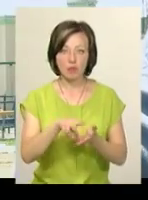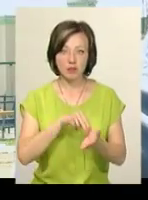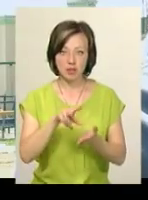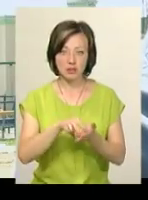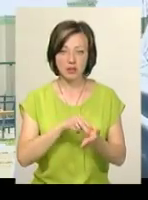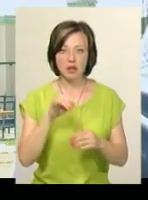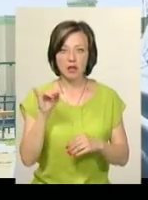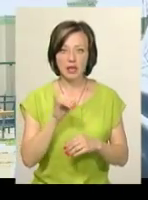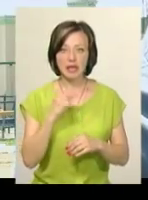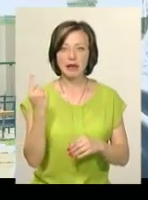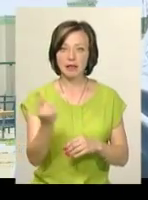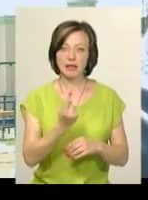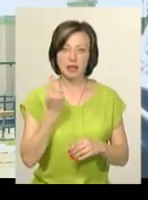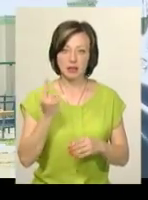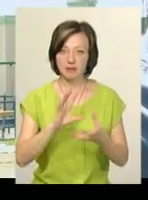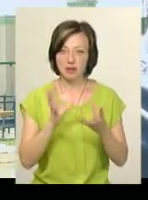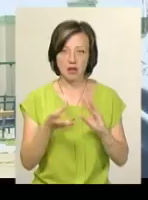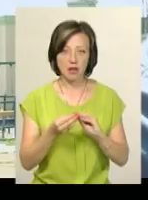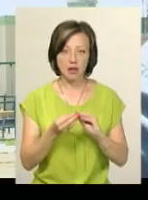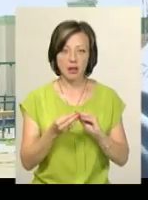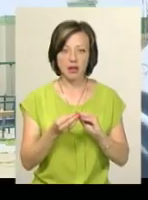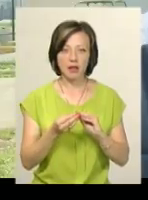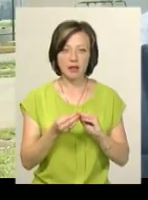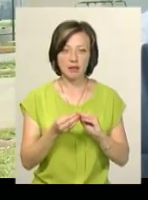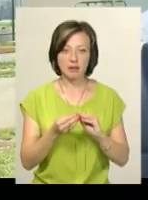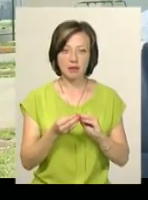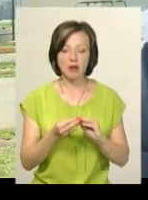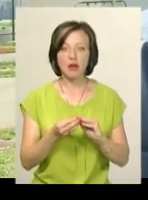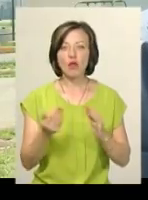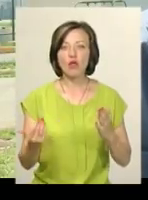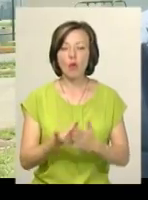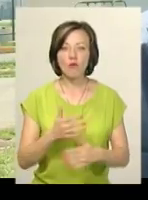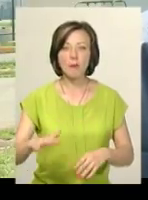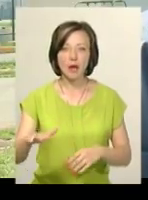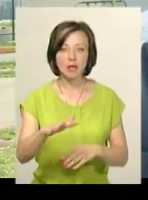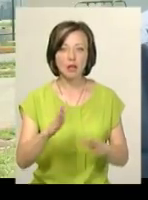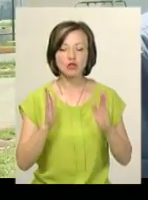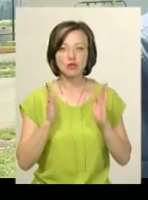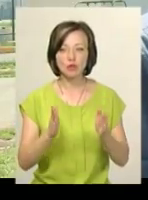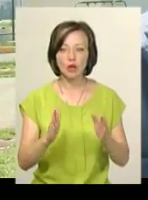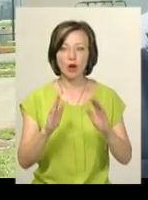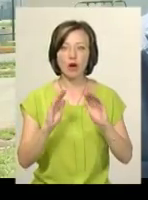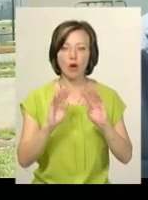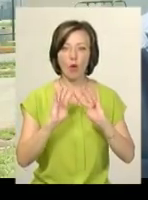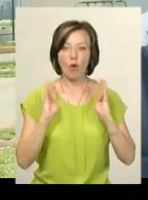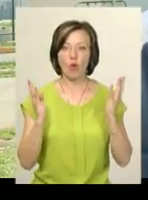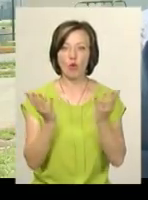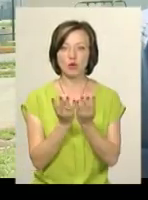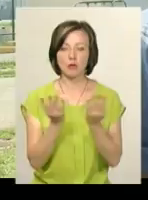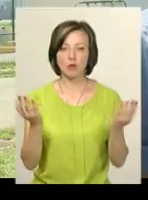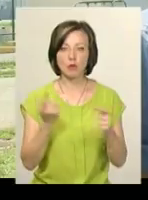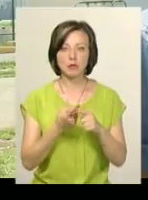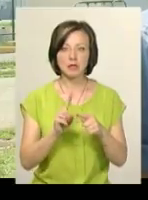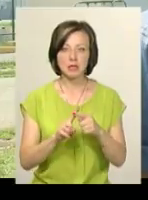і єдиний взагалі, і не європейського зразка. Новий майданчик буде огорожений забором, але це